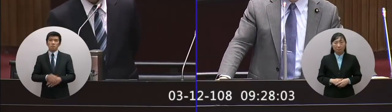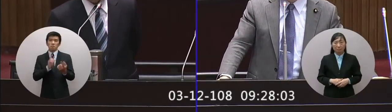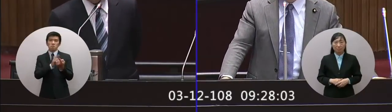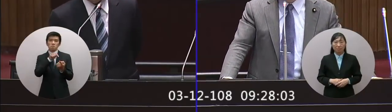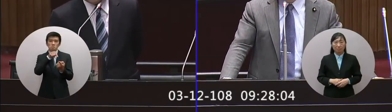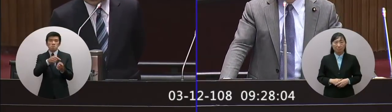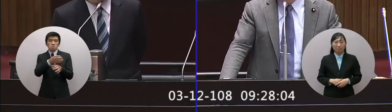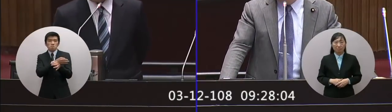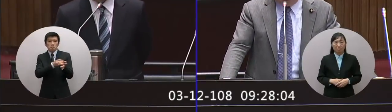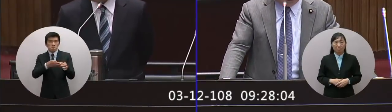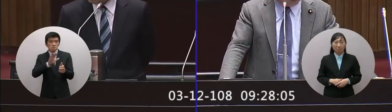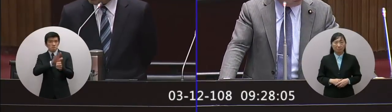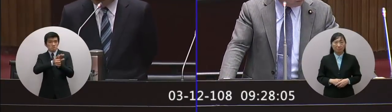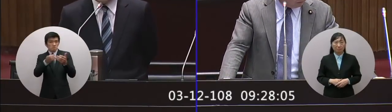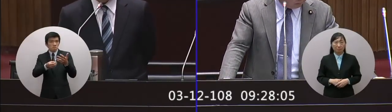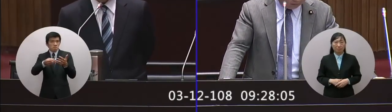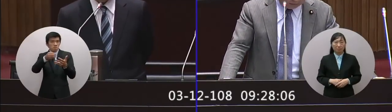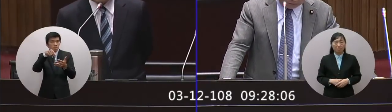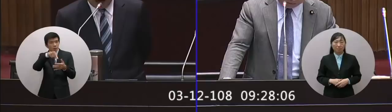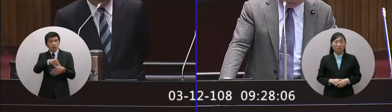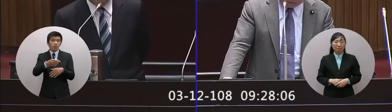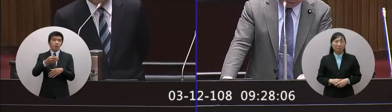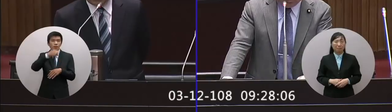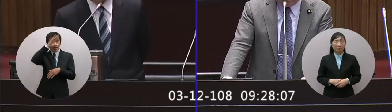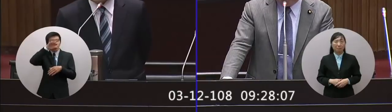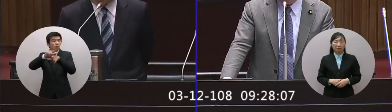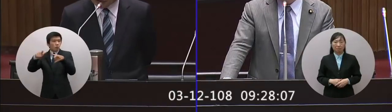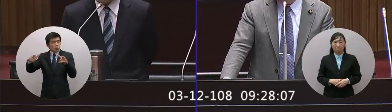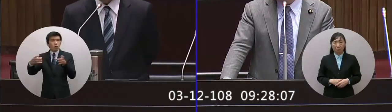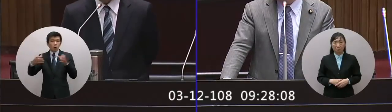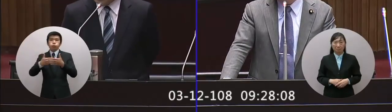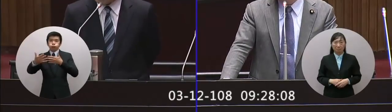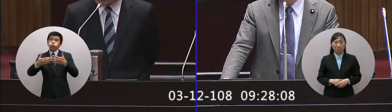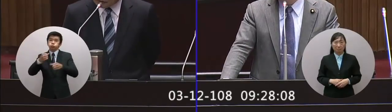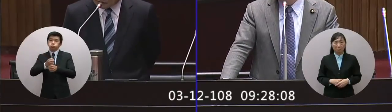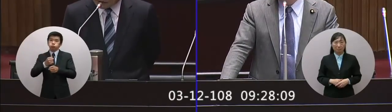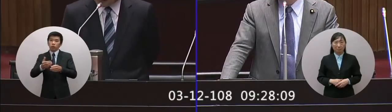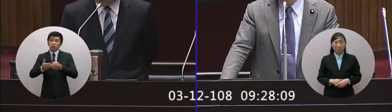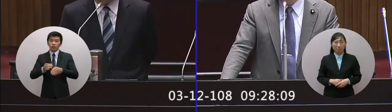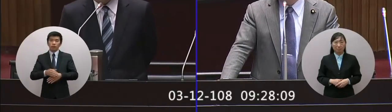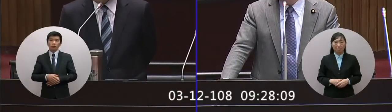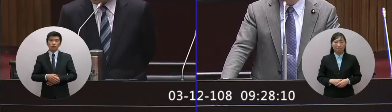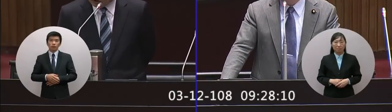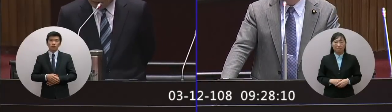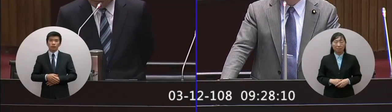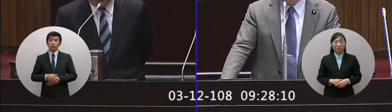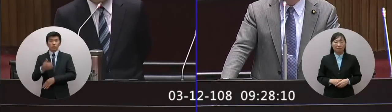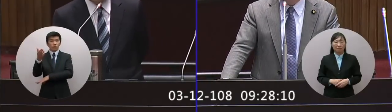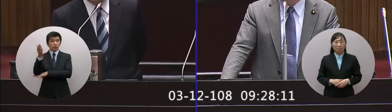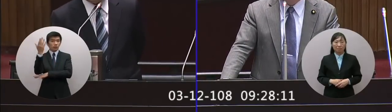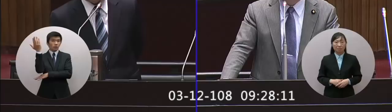样子来拼经济，其实是不分男女，朝野应该一起努力。那政府